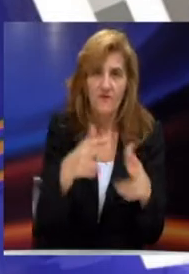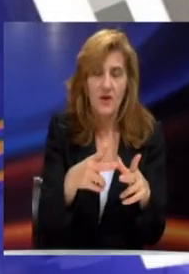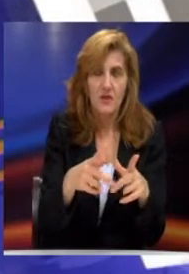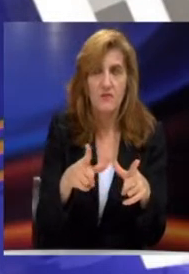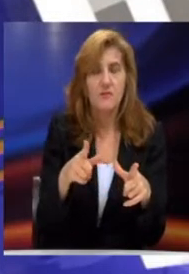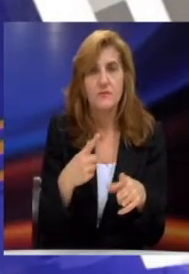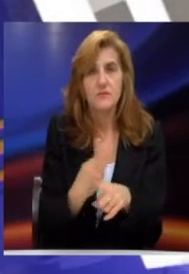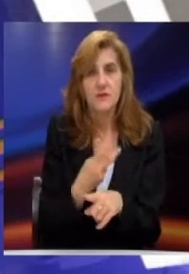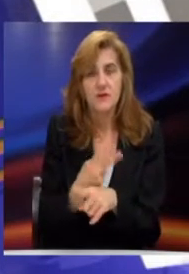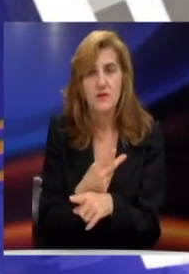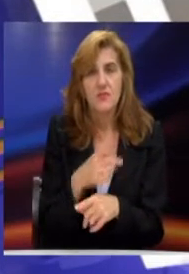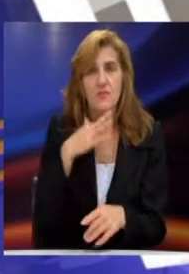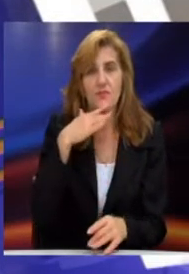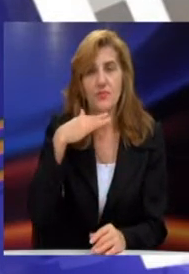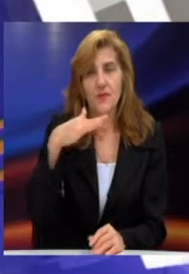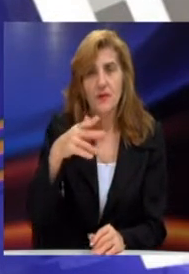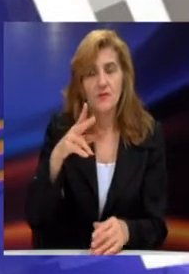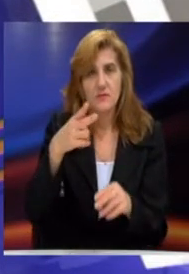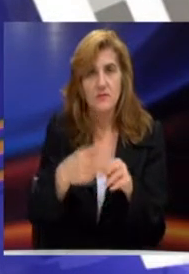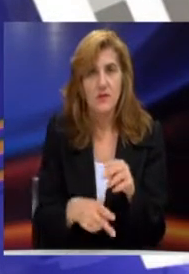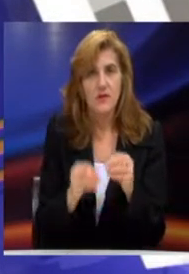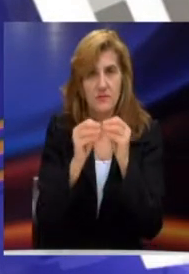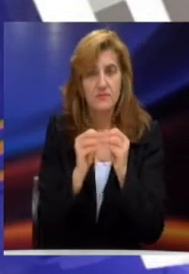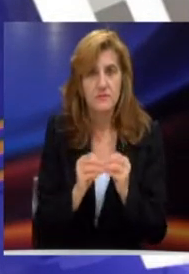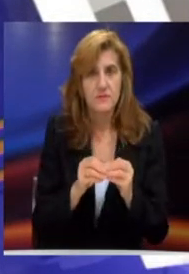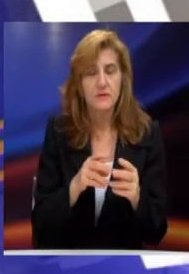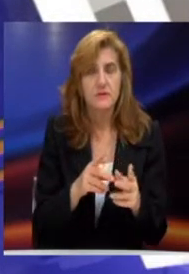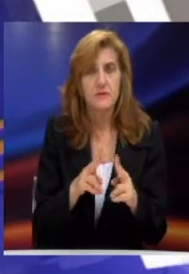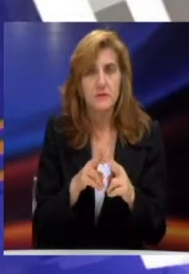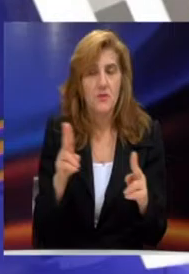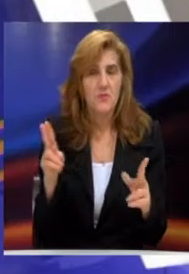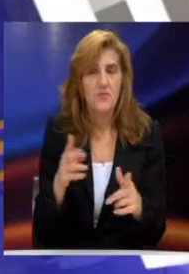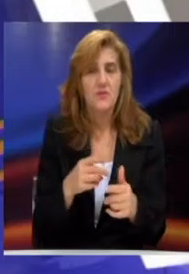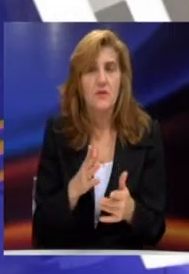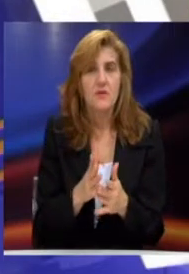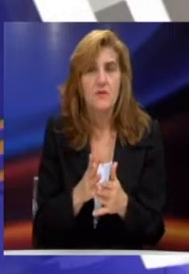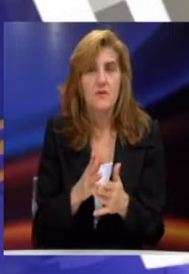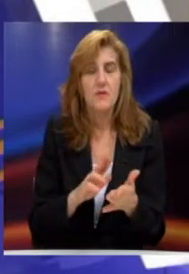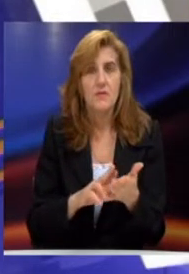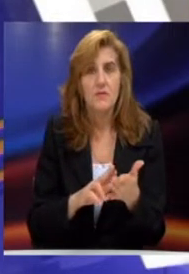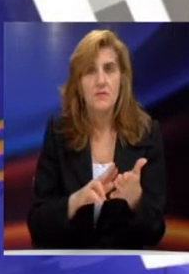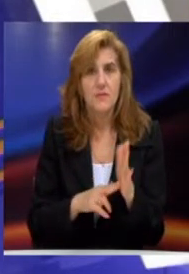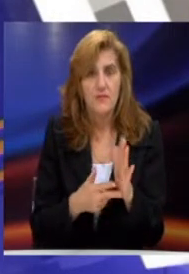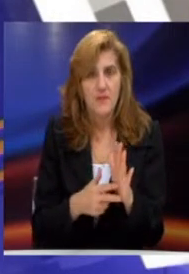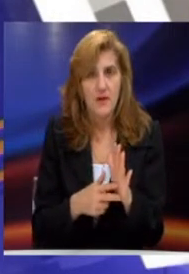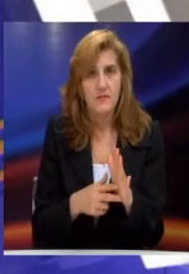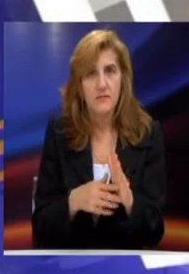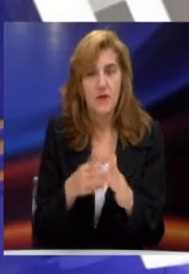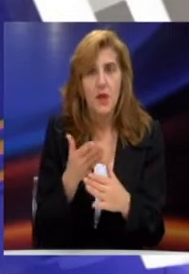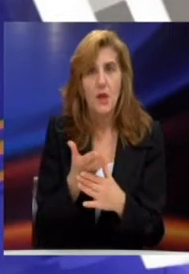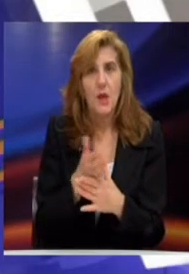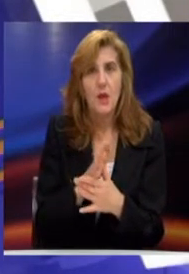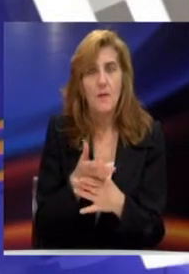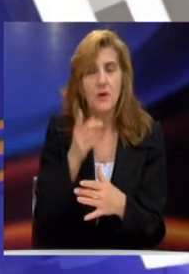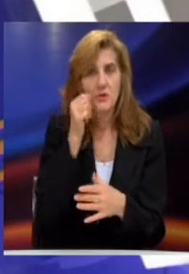procesu restitucije. Rečeno je nakon završetka 33. redovnog planiranog zasedanja